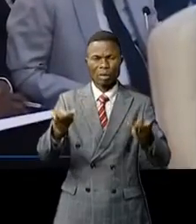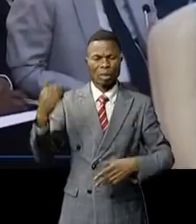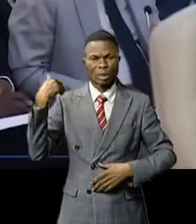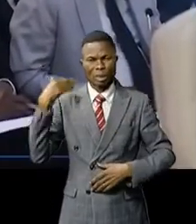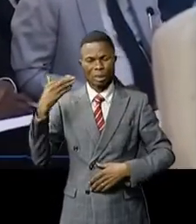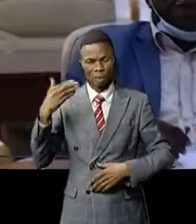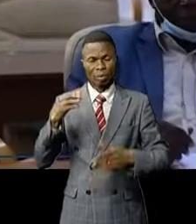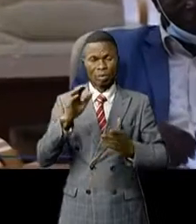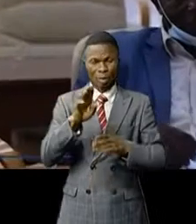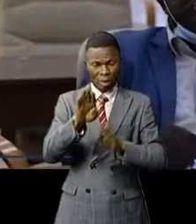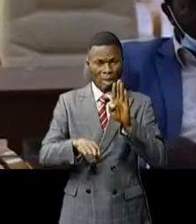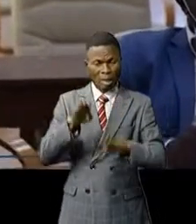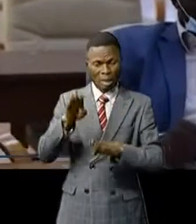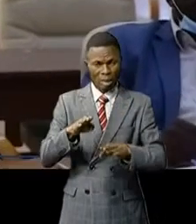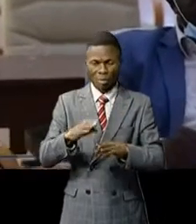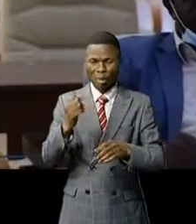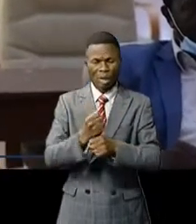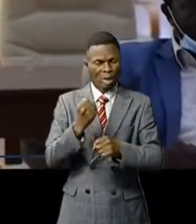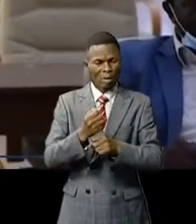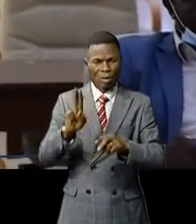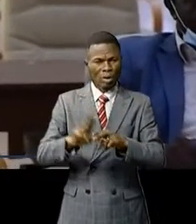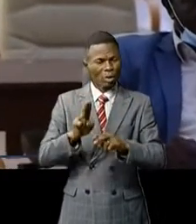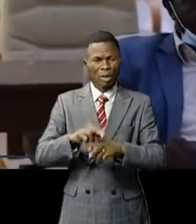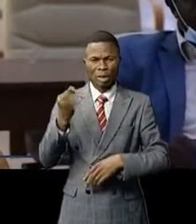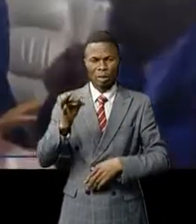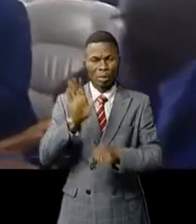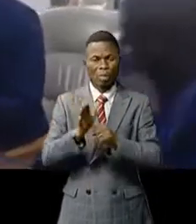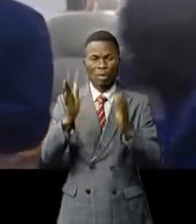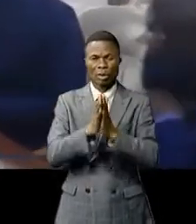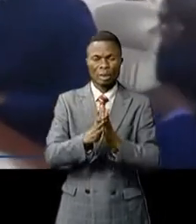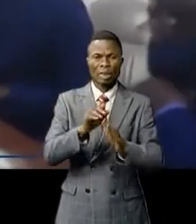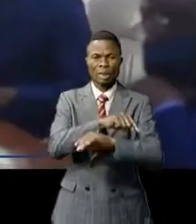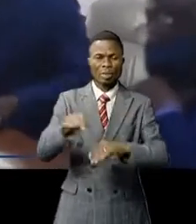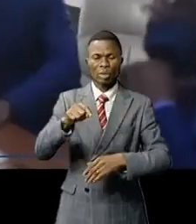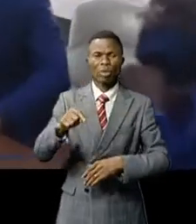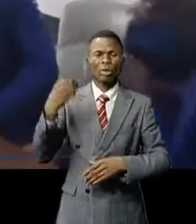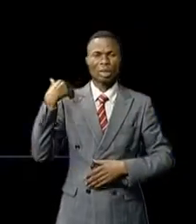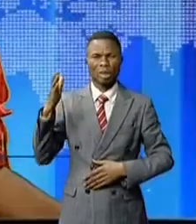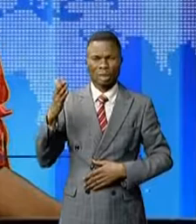ce processus reste encore non opérationnel au sein de 10 ministères publics.